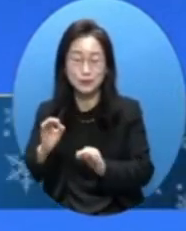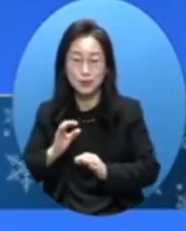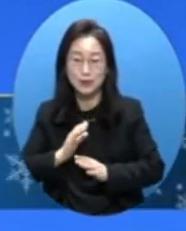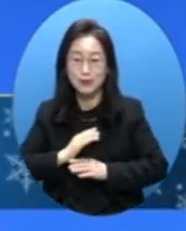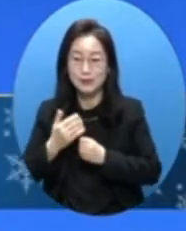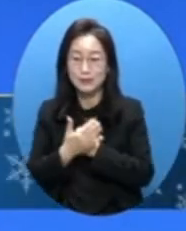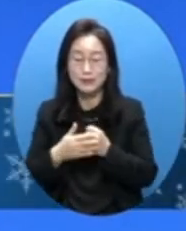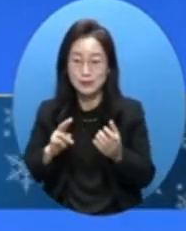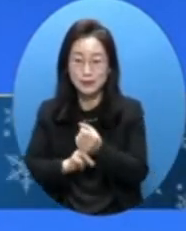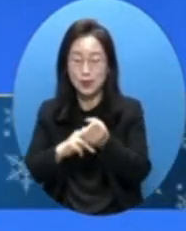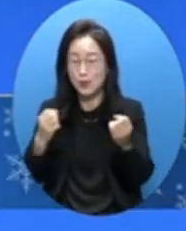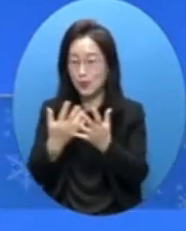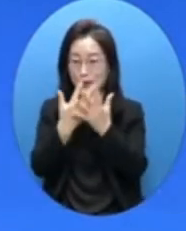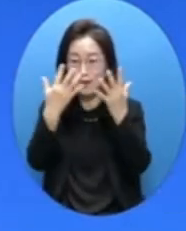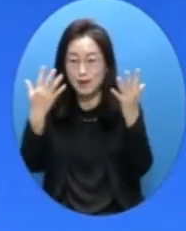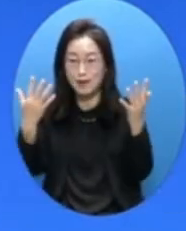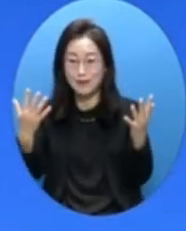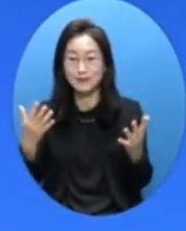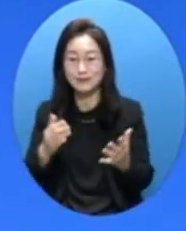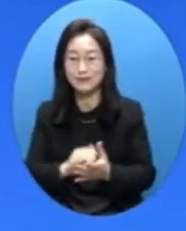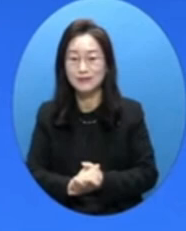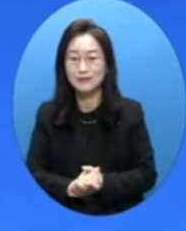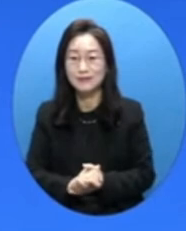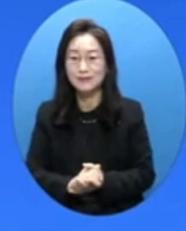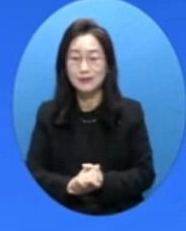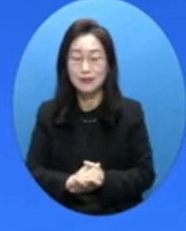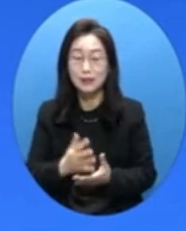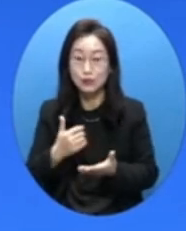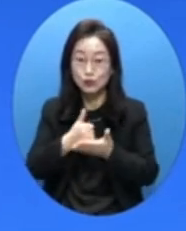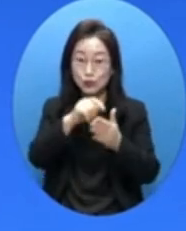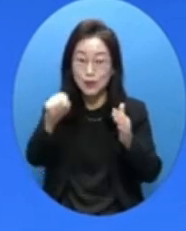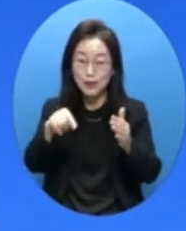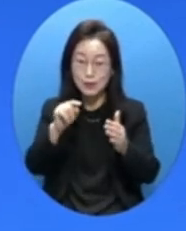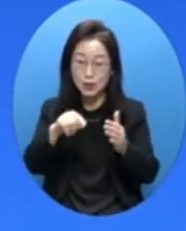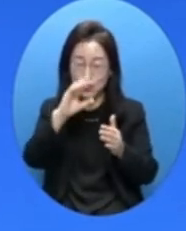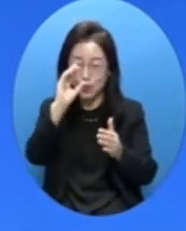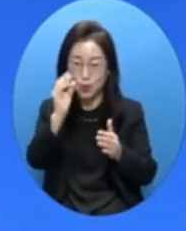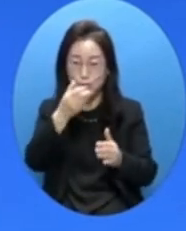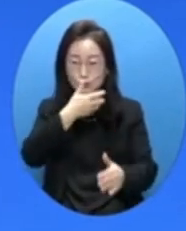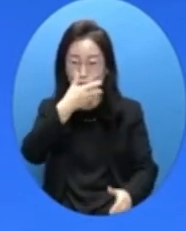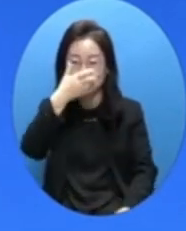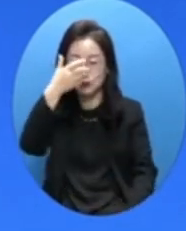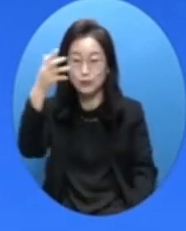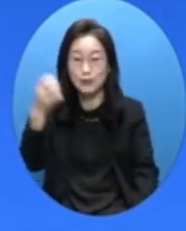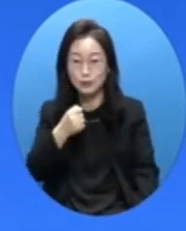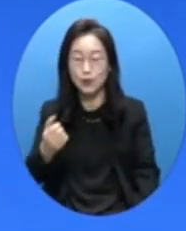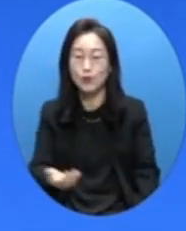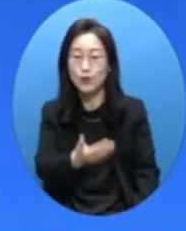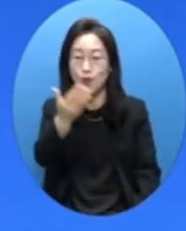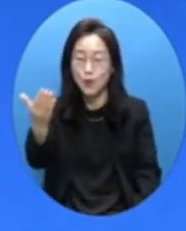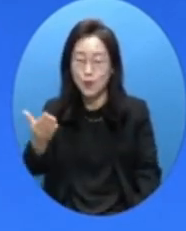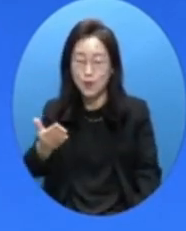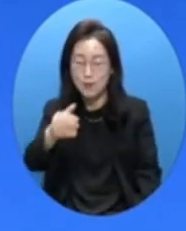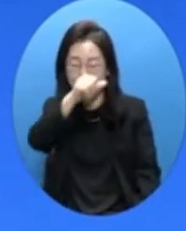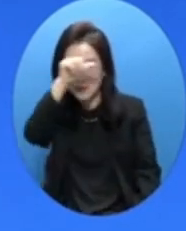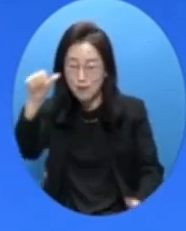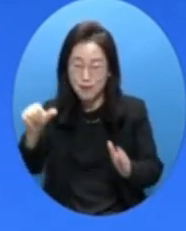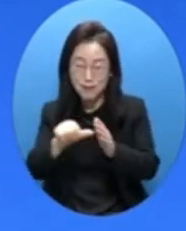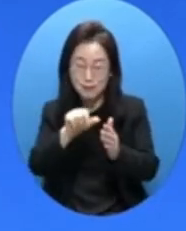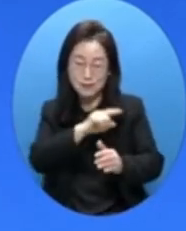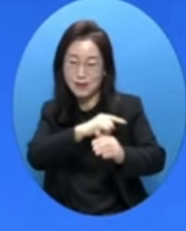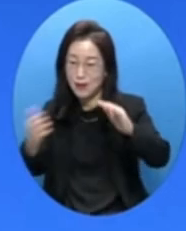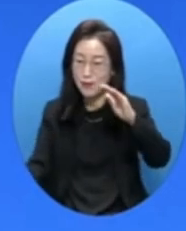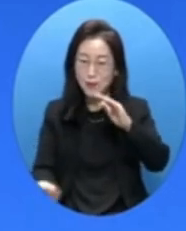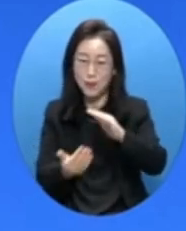해가 밝았습니다. 주님 안에서 거룩한 꿈을 꾸고 여러분 생애 최고의 해를 맞이하는